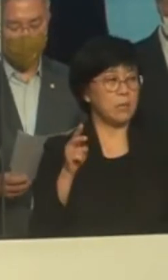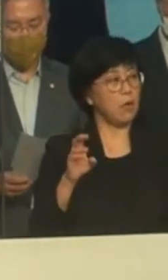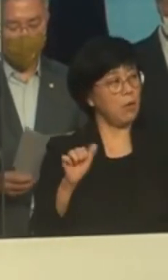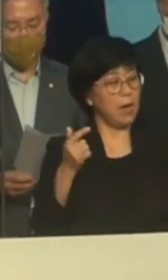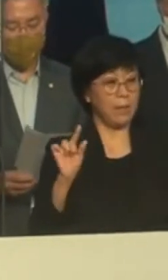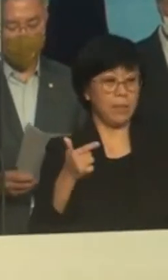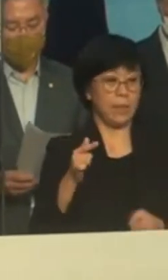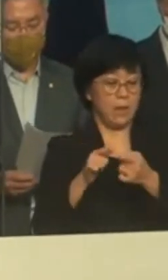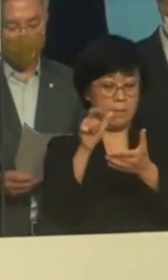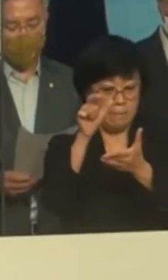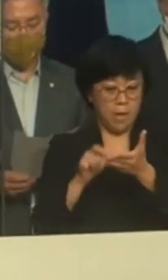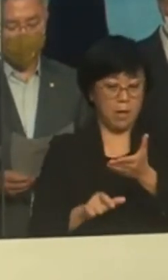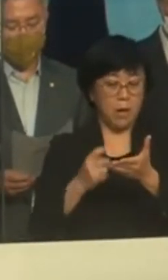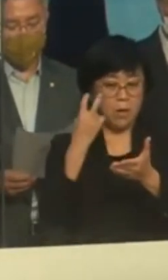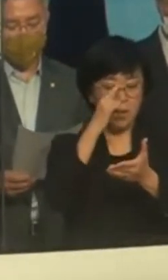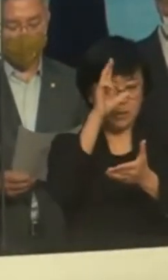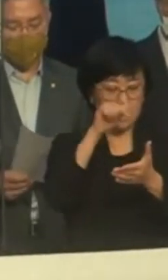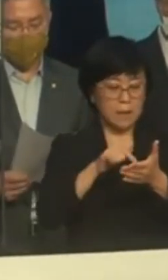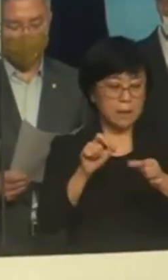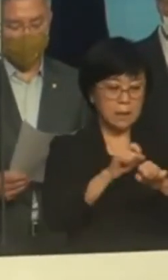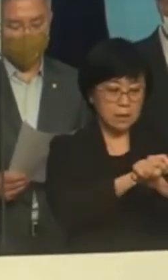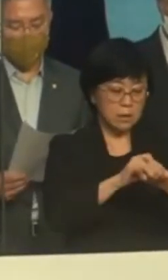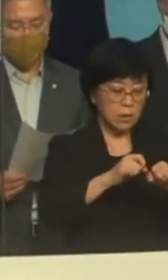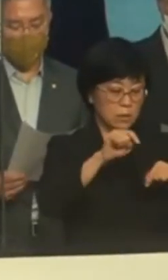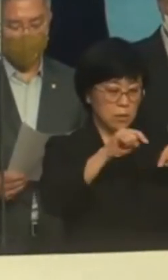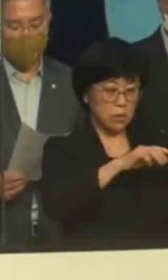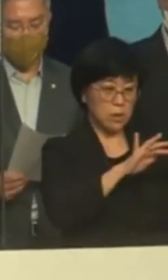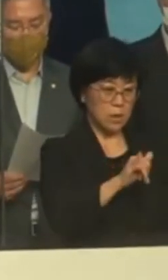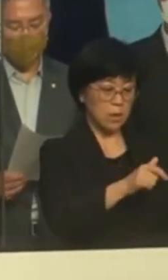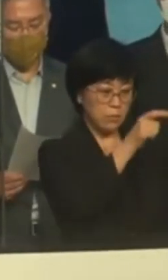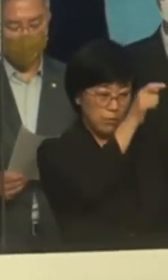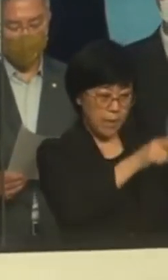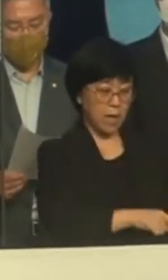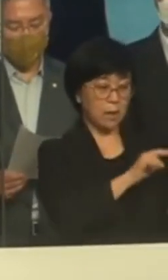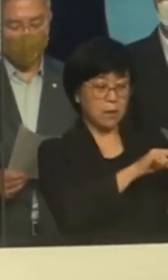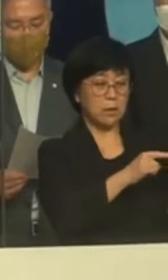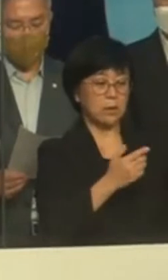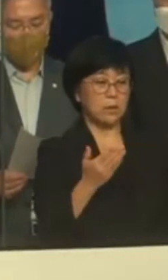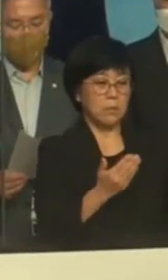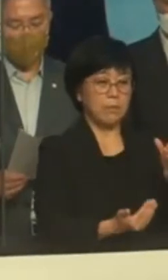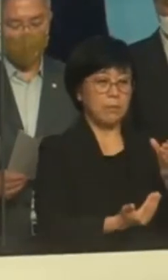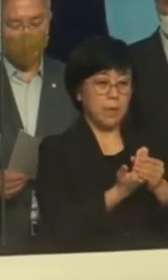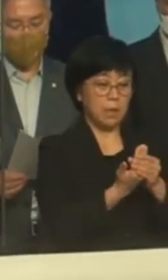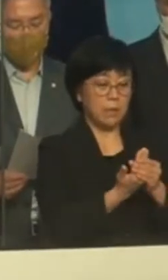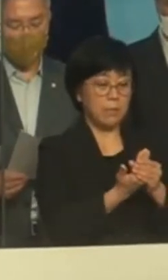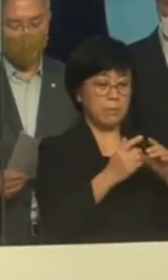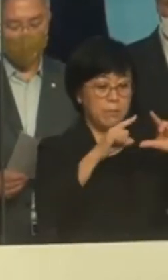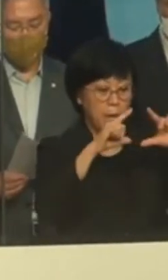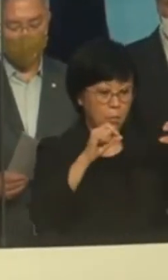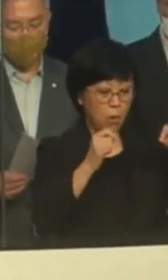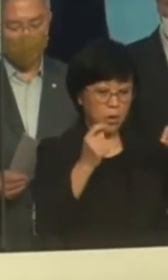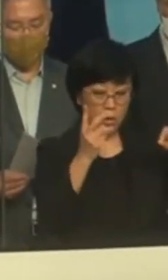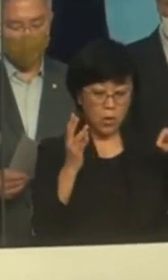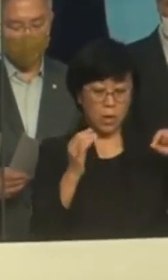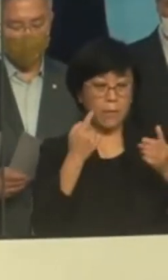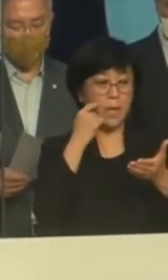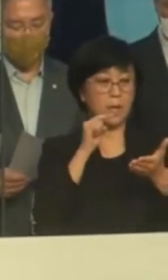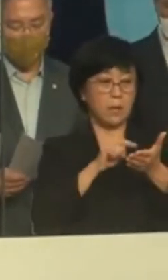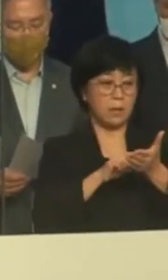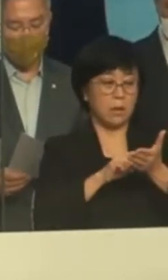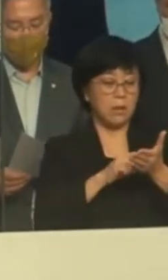주방문계는 검찰이 특정 정치인을 겨냥하여 사건 수사를 지시한 것으로 추정되는 메모가 다수 발견됐습니다.